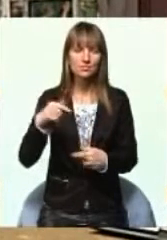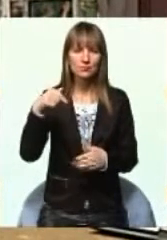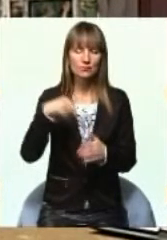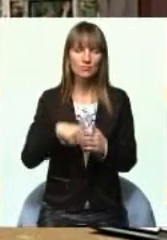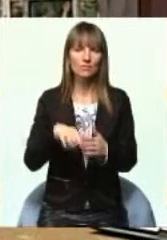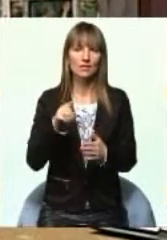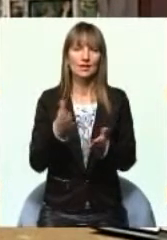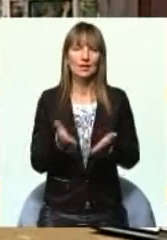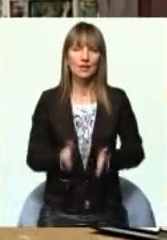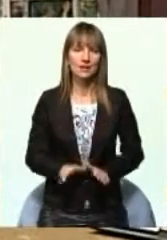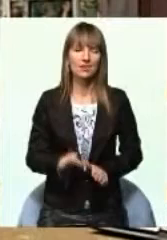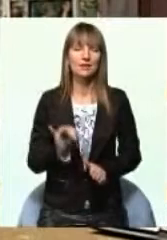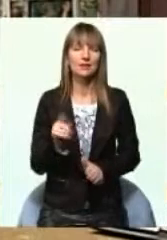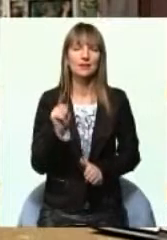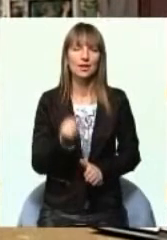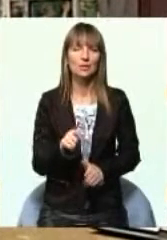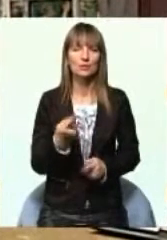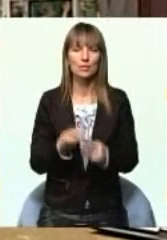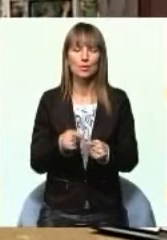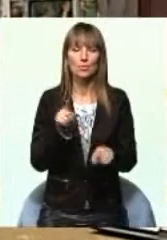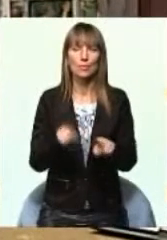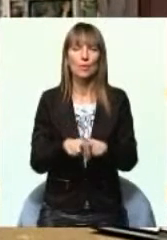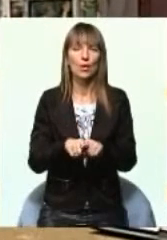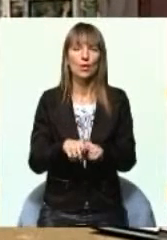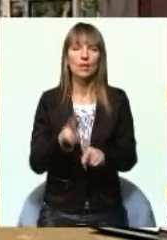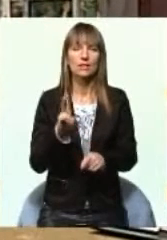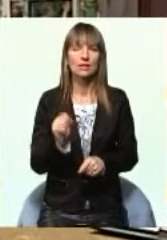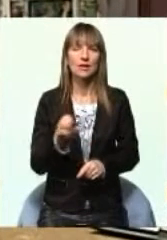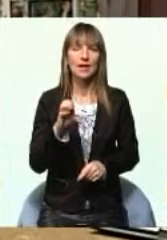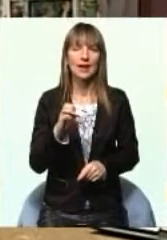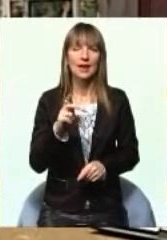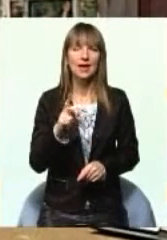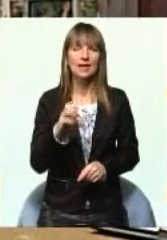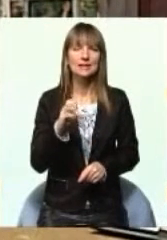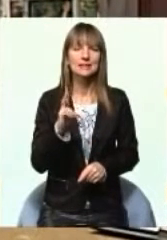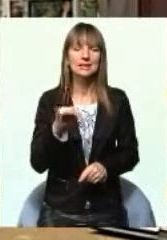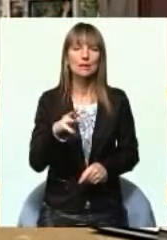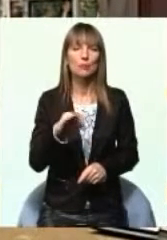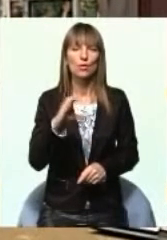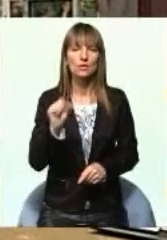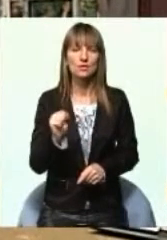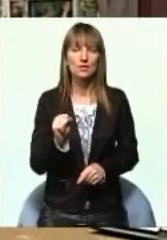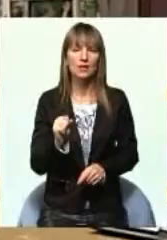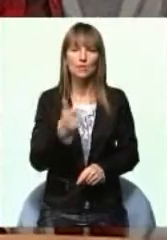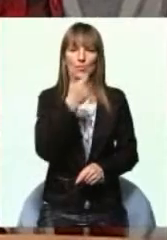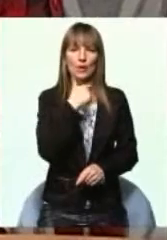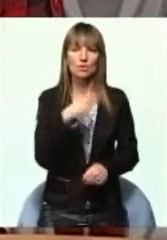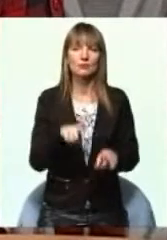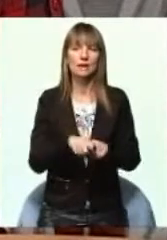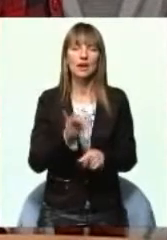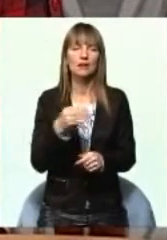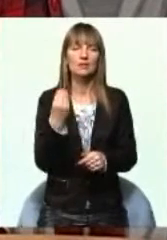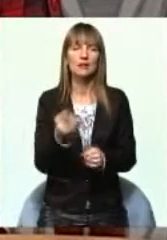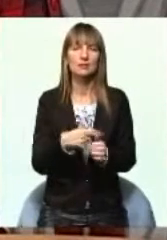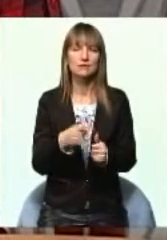там тіло. І тому похоже на ескімоса мороженое, так і назвали ескімо. А чи